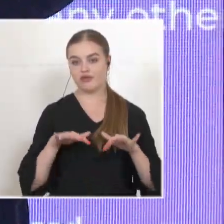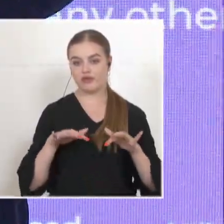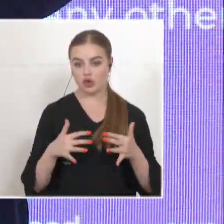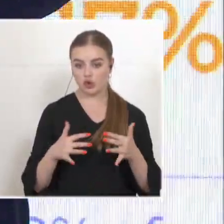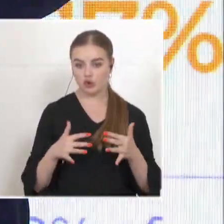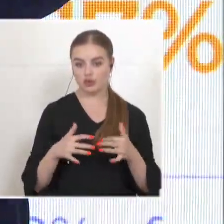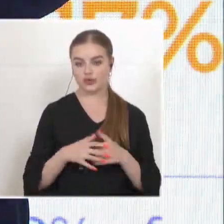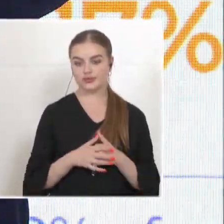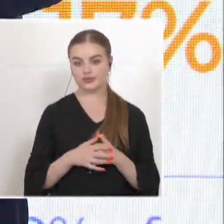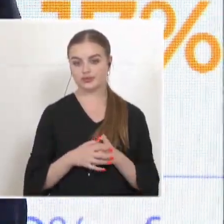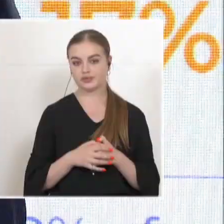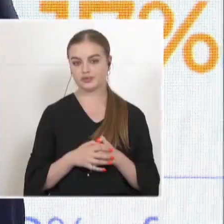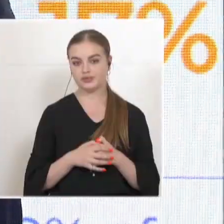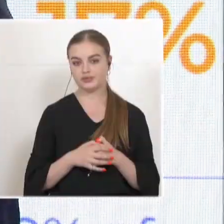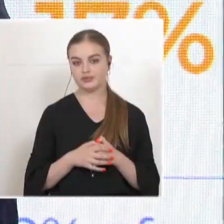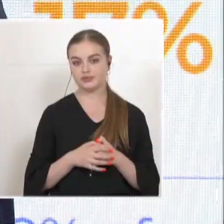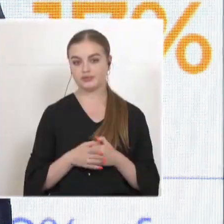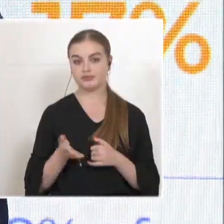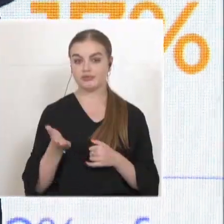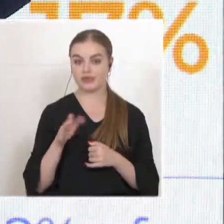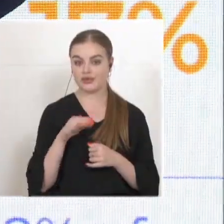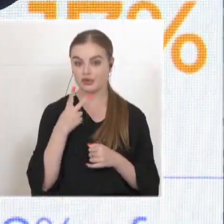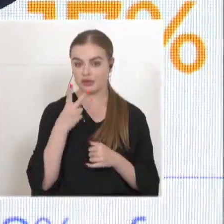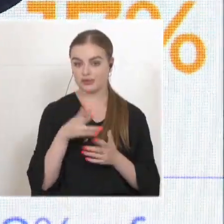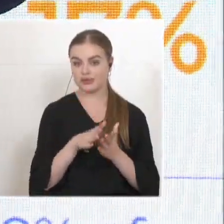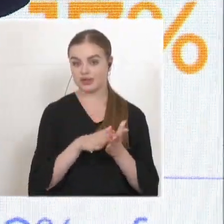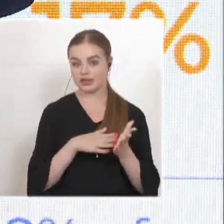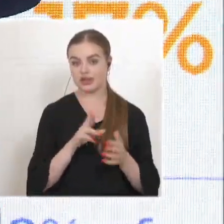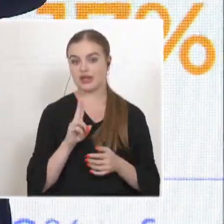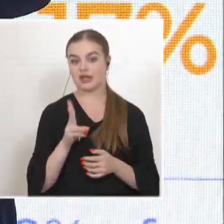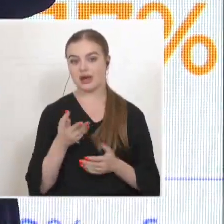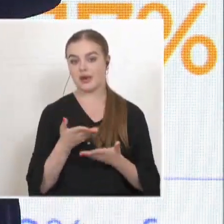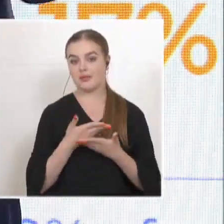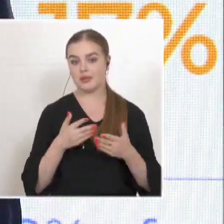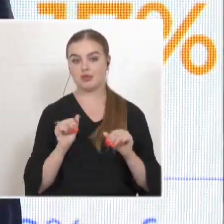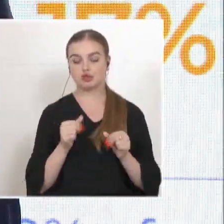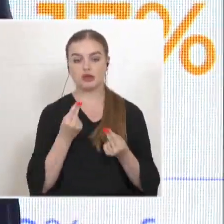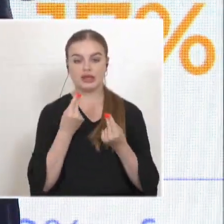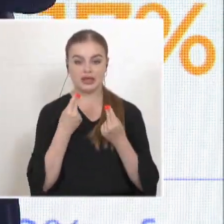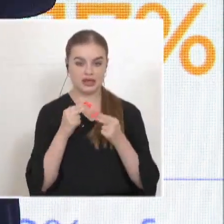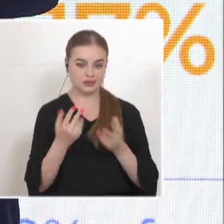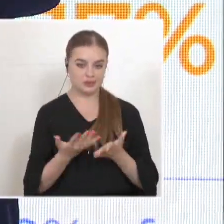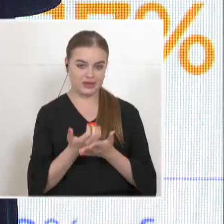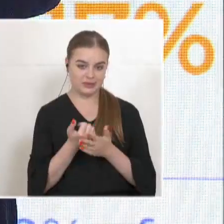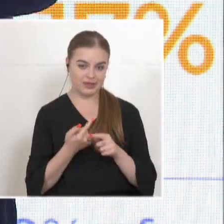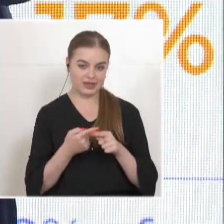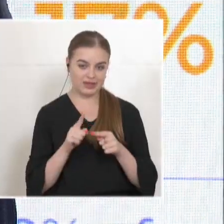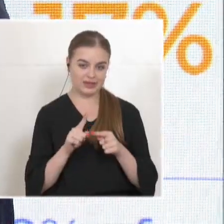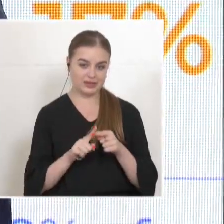втоми. Давайте подивимося далі. Як ми можемо найкраще підтримати цих